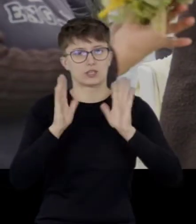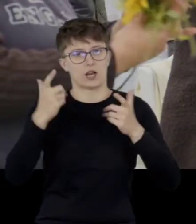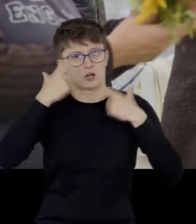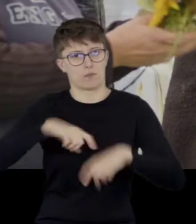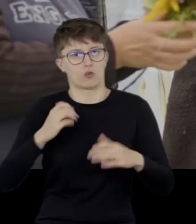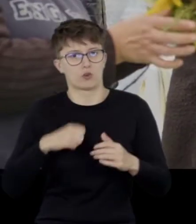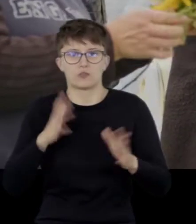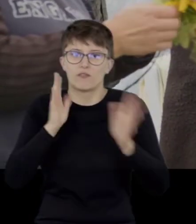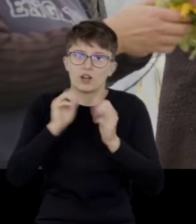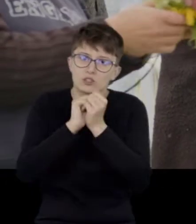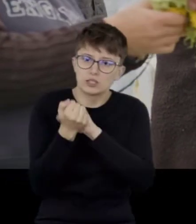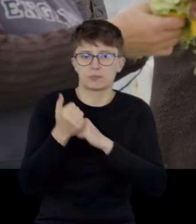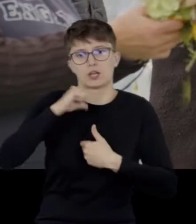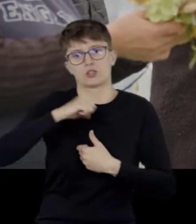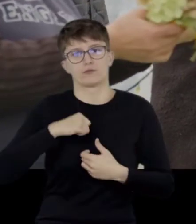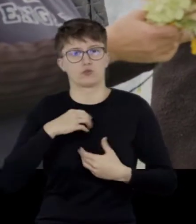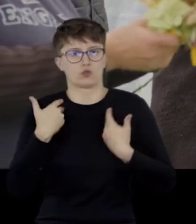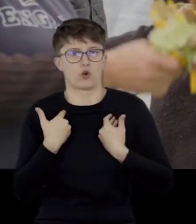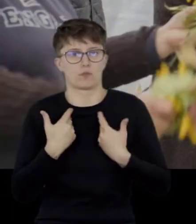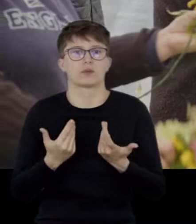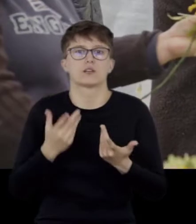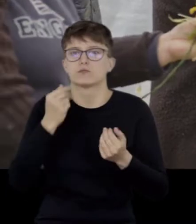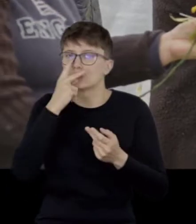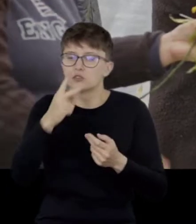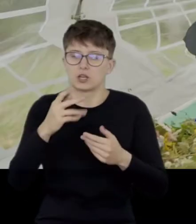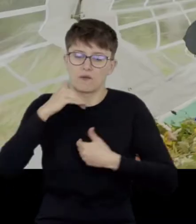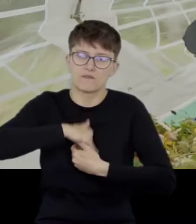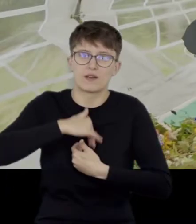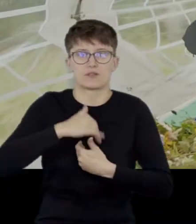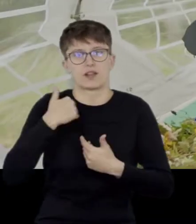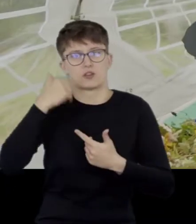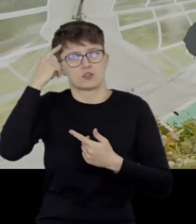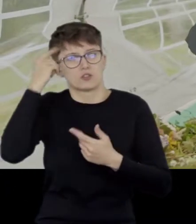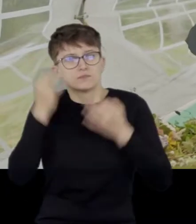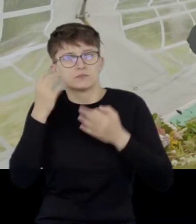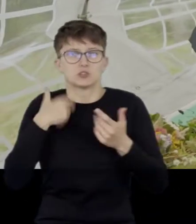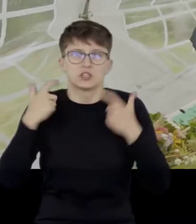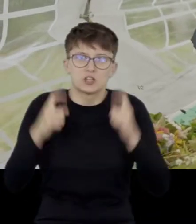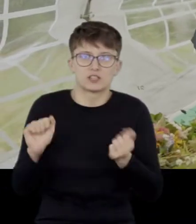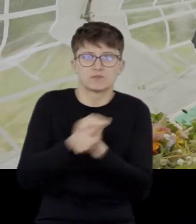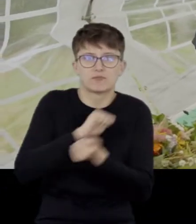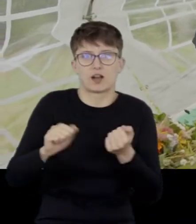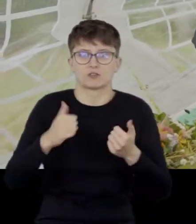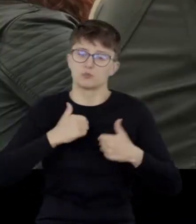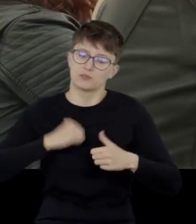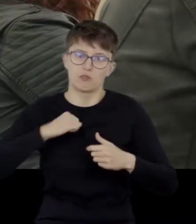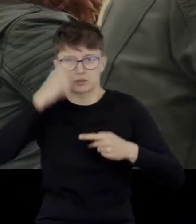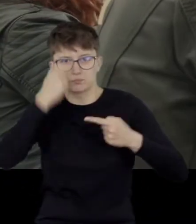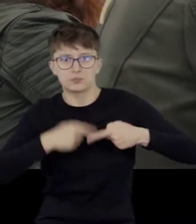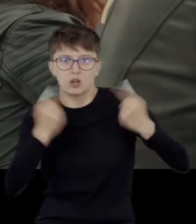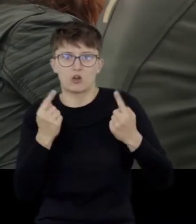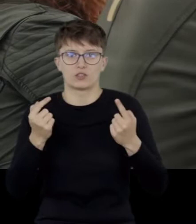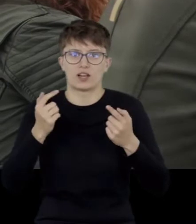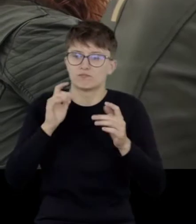warto zadbać o siebie, warto coś zmienić w sobie, ale również dostrzegły to swoje wnętrze. Zaczęli walczyć o swoje